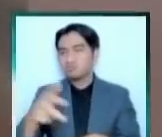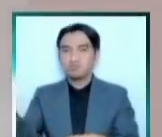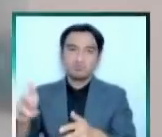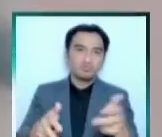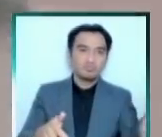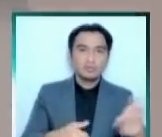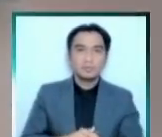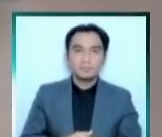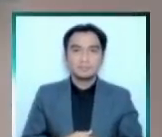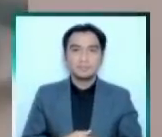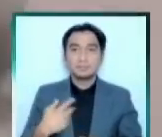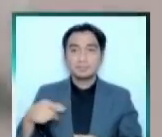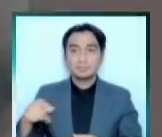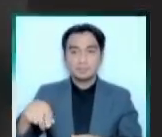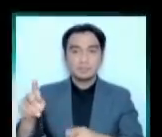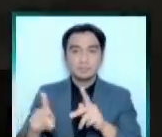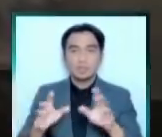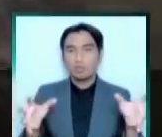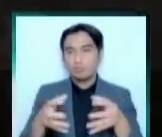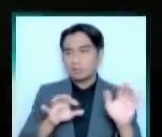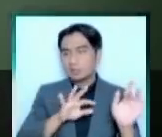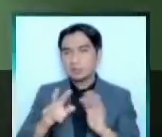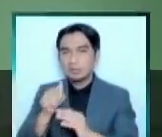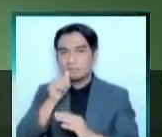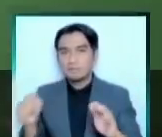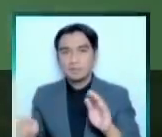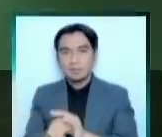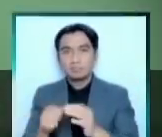sila nagtago ng mga kasama niya para makaligtas.